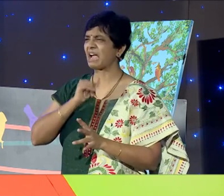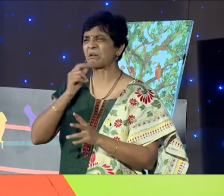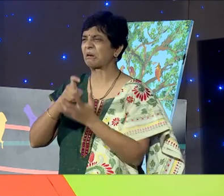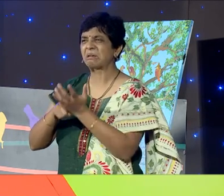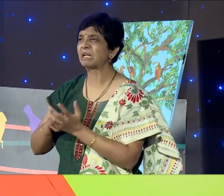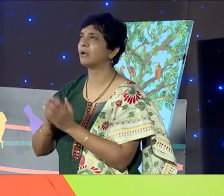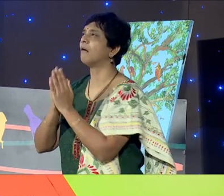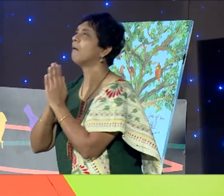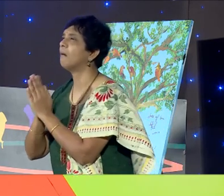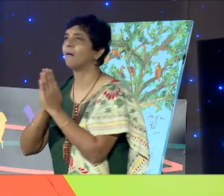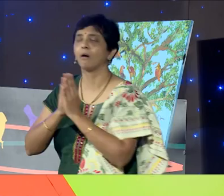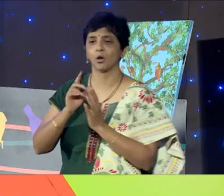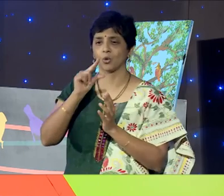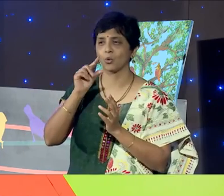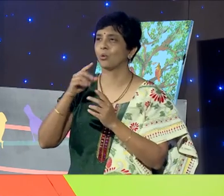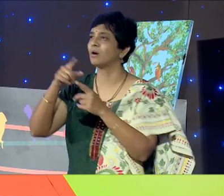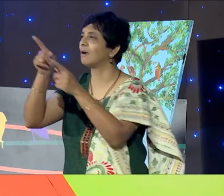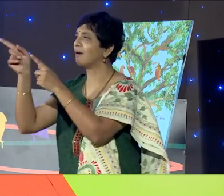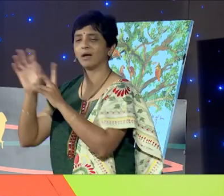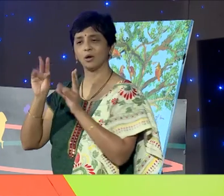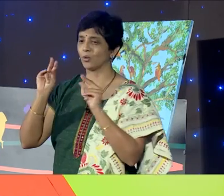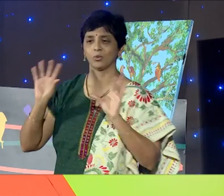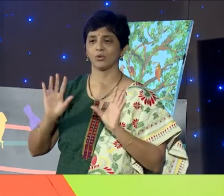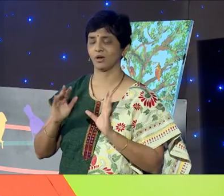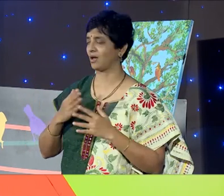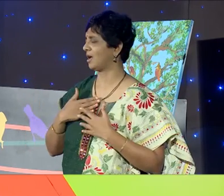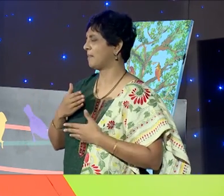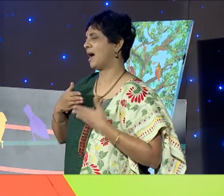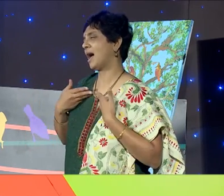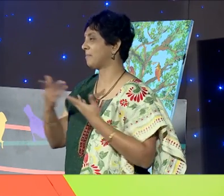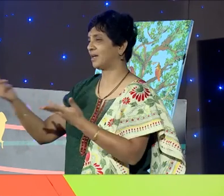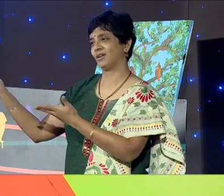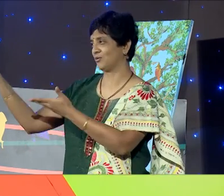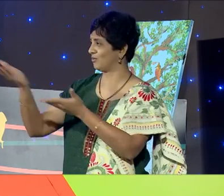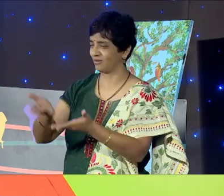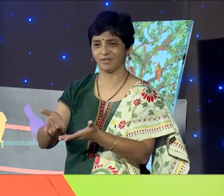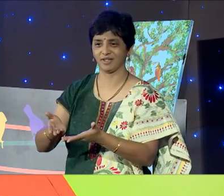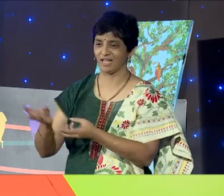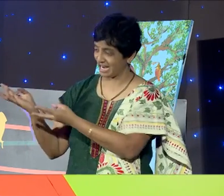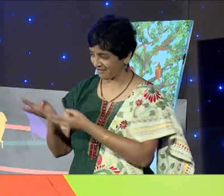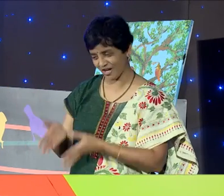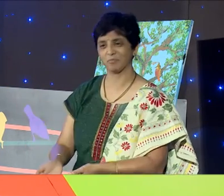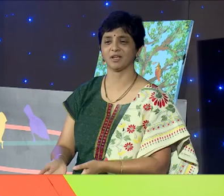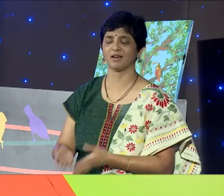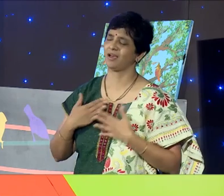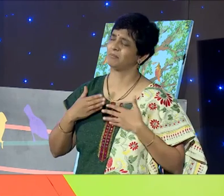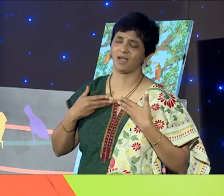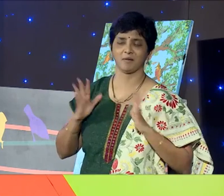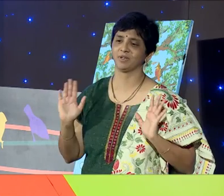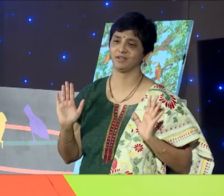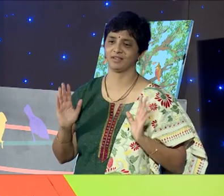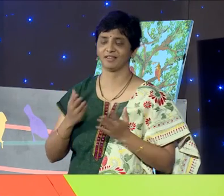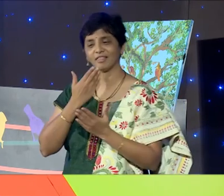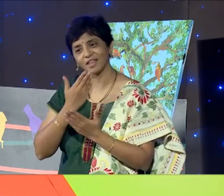नहीं। और यहाँ मुझे बुलाया उसके लिए फिरोज जी, मैं आपका हृदय से धन्यवाद करता हूँ। और मेरा स्थान ग्रहण करने के पहले